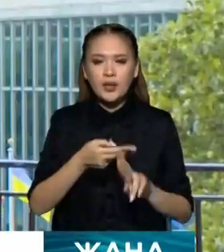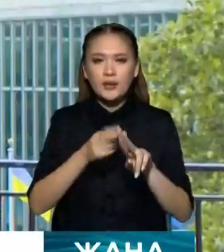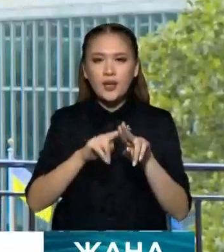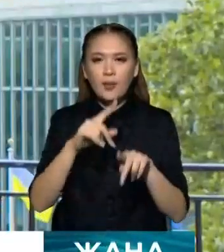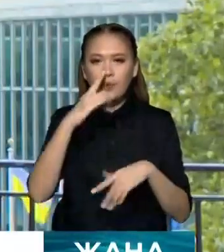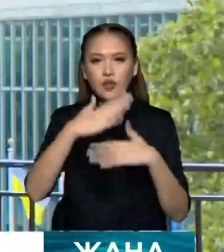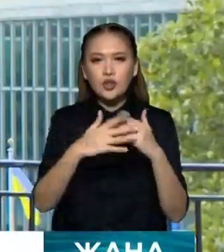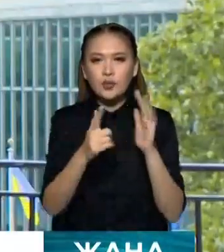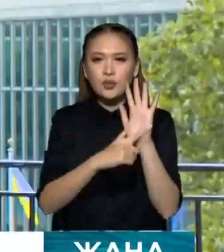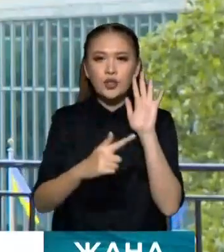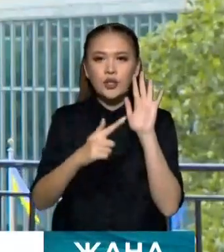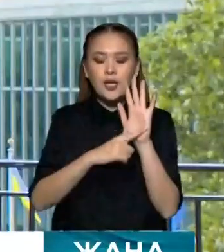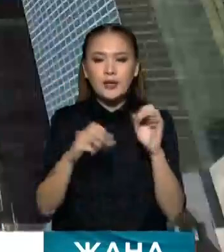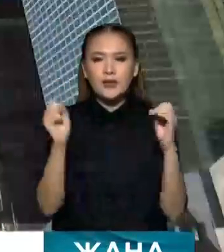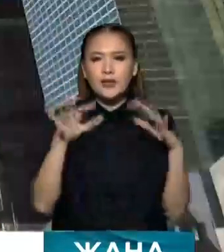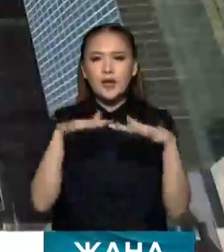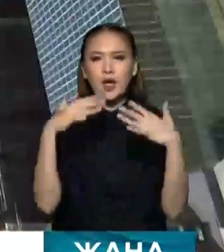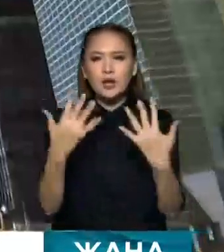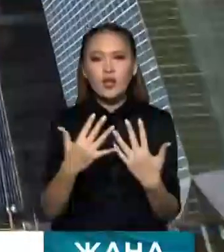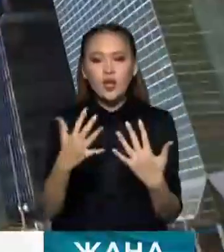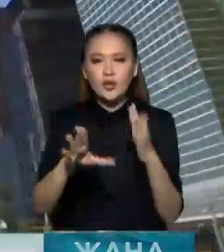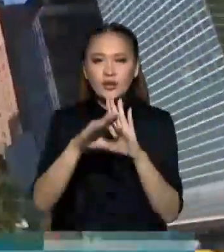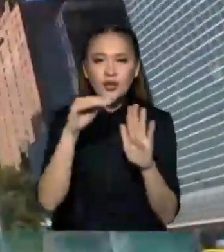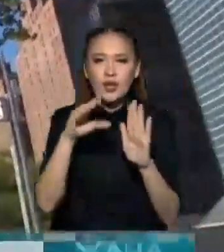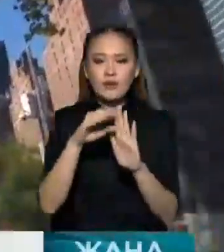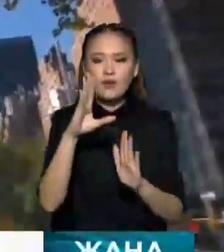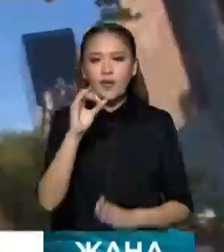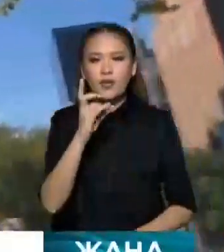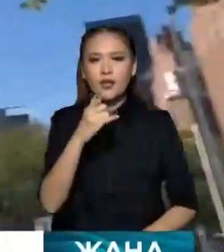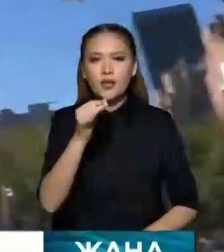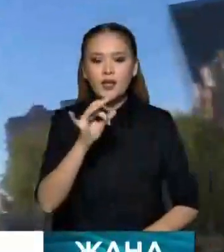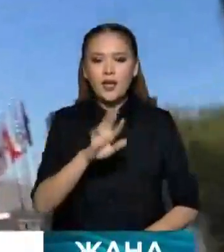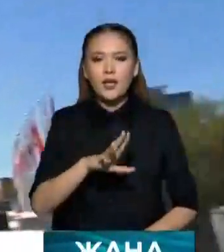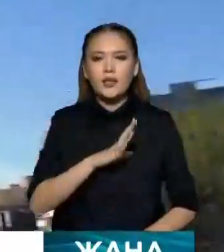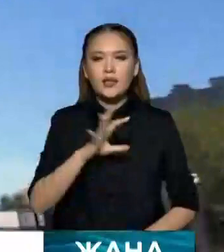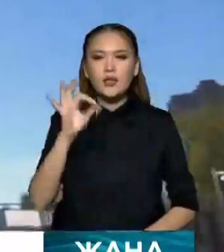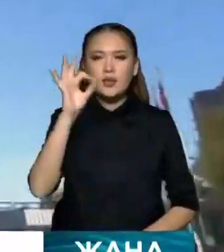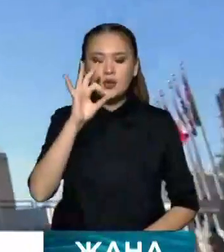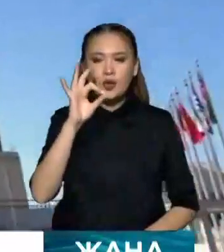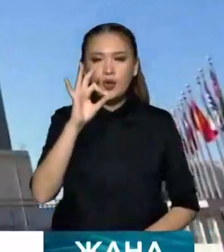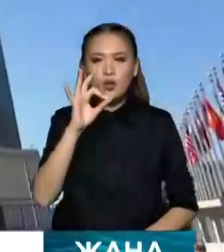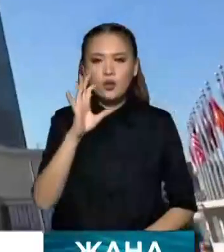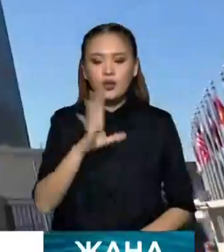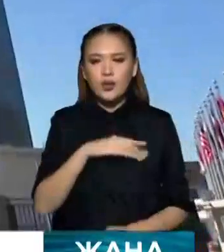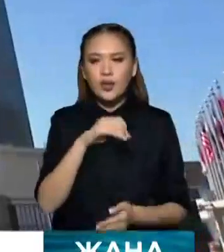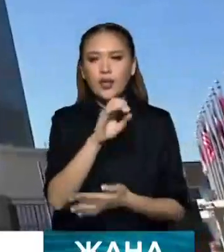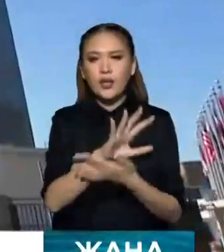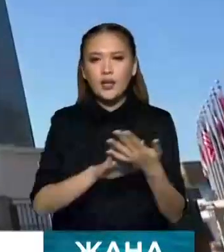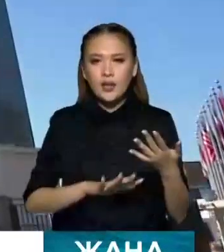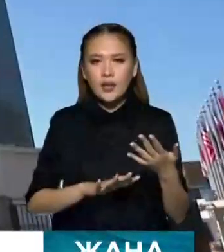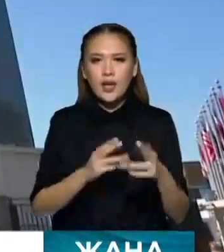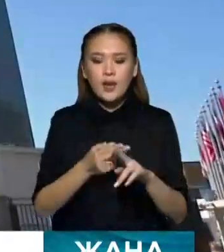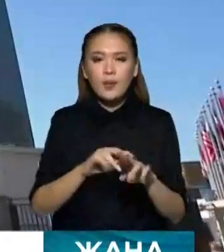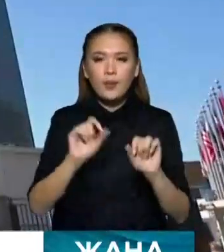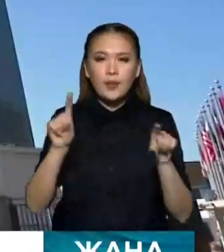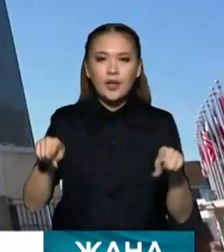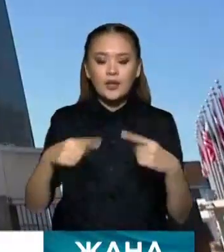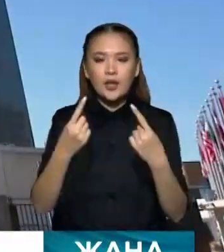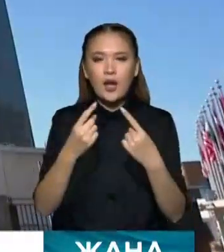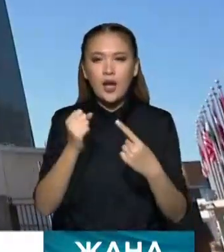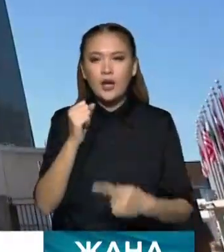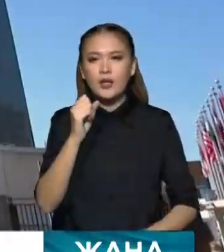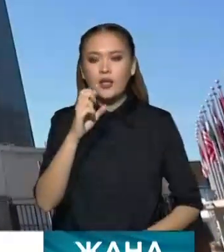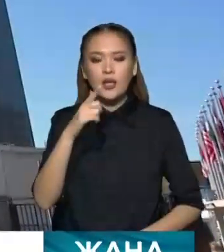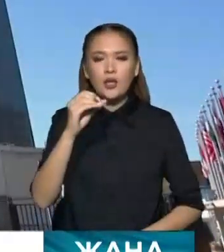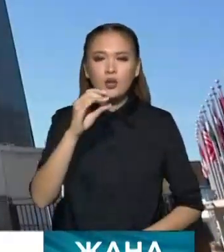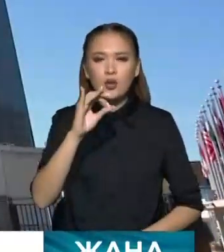биылғы 77-ші сессиясының төрағасы болып сайланған венгриялық дипломат Чаба Керечиден кейін Біріккен Ұлттар Ұйымының бас хатшысы Антонио